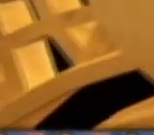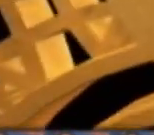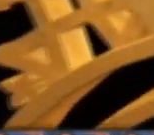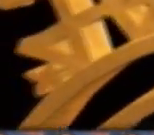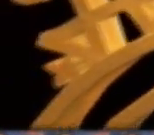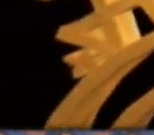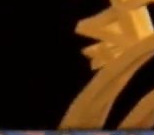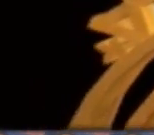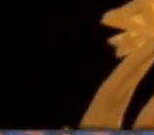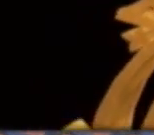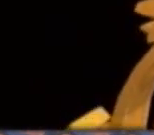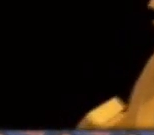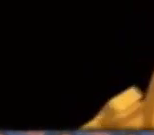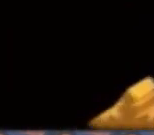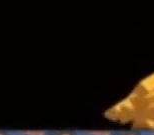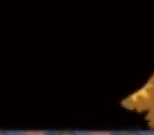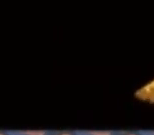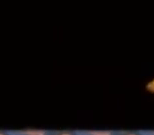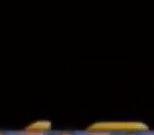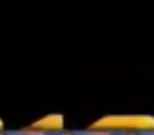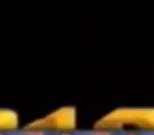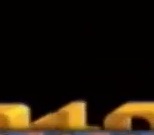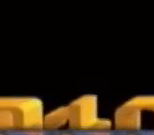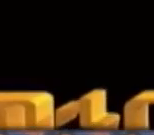بسمعي بمدري